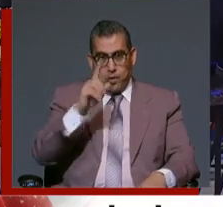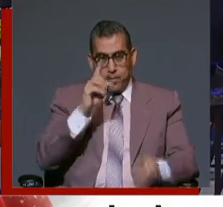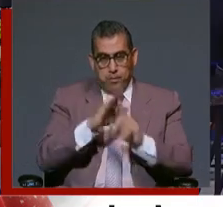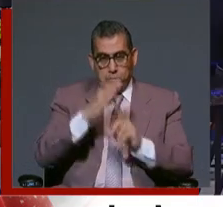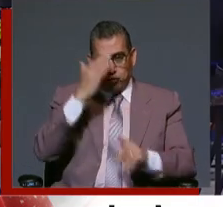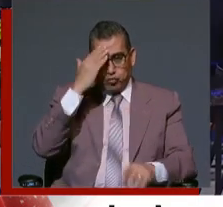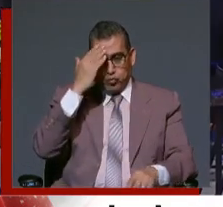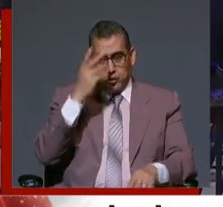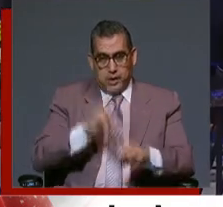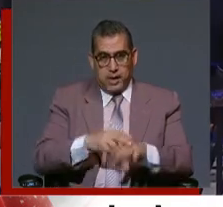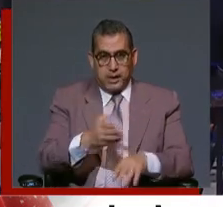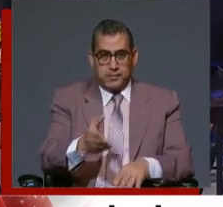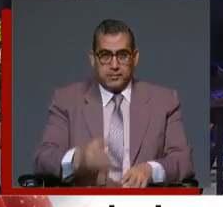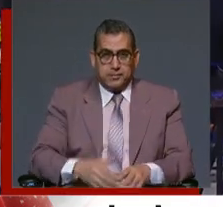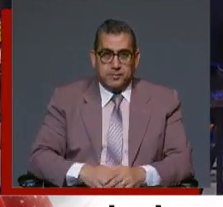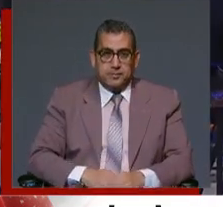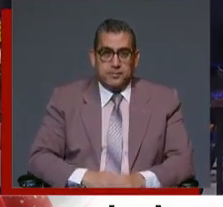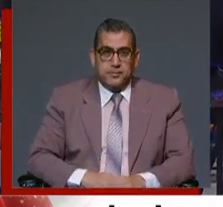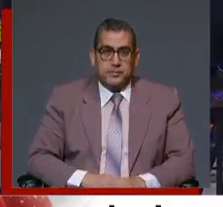بكم مرة أخرى.